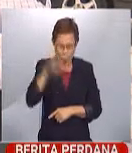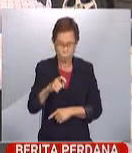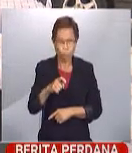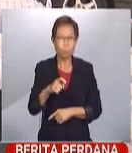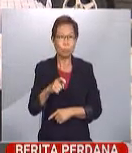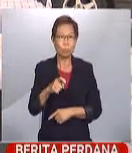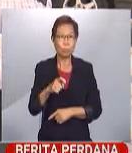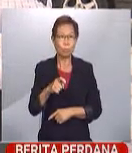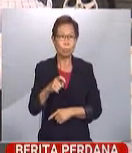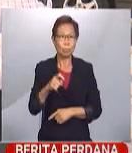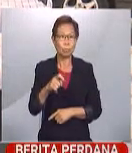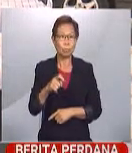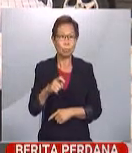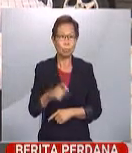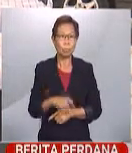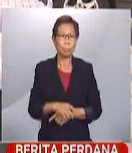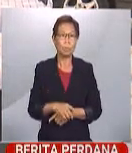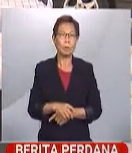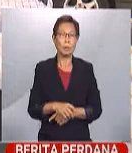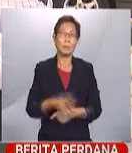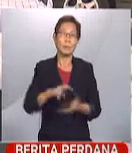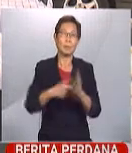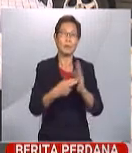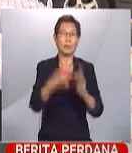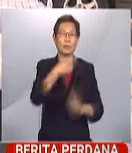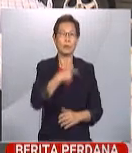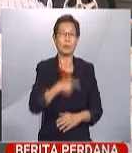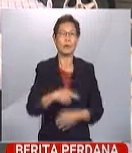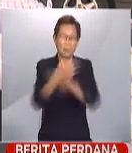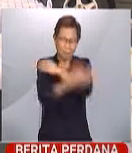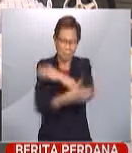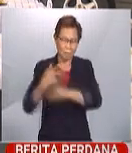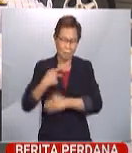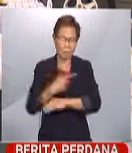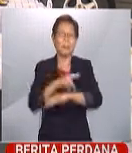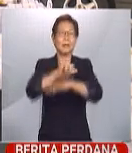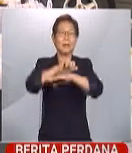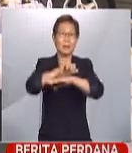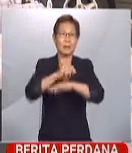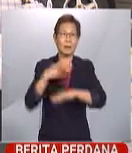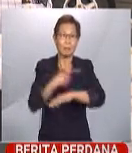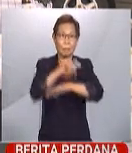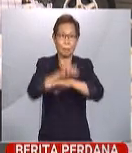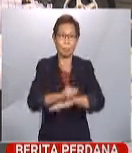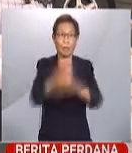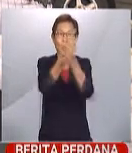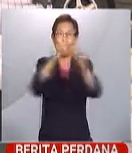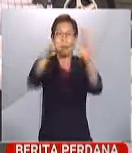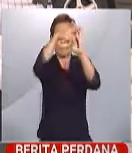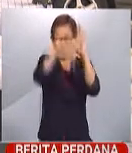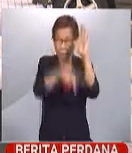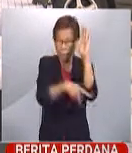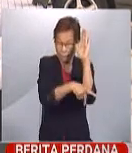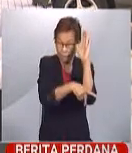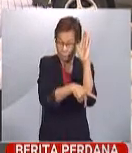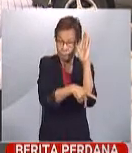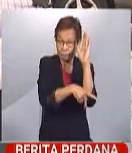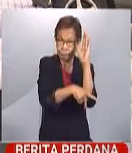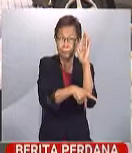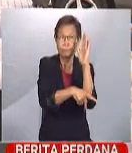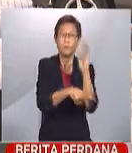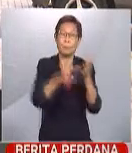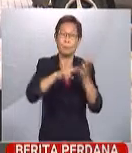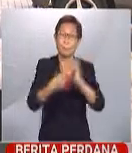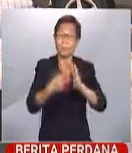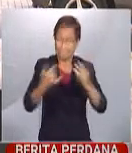perlembagaan yang mana raja, sebab negara kita mengamalkan konsep demokrasi berparlimen,